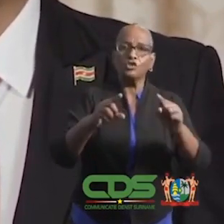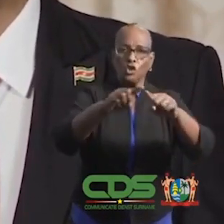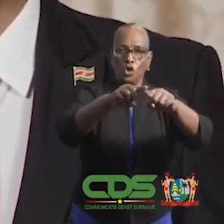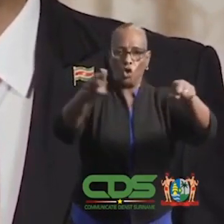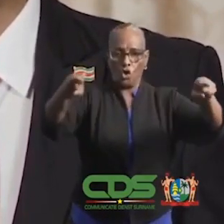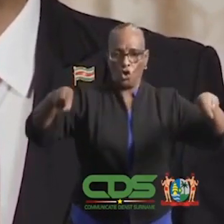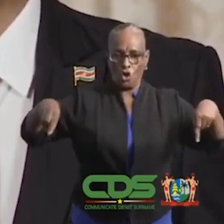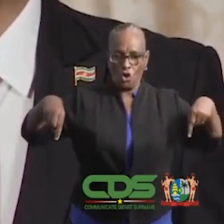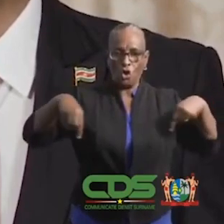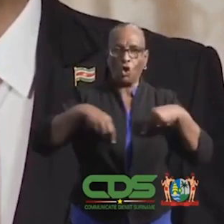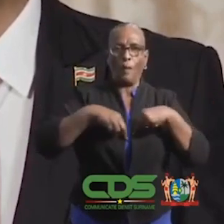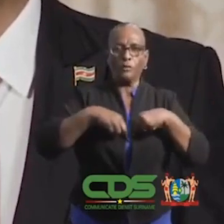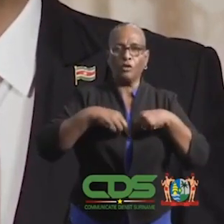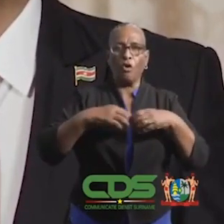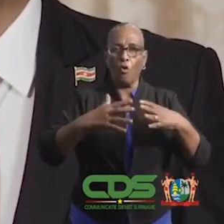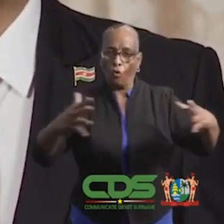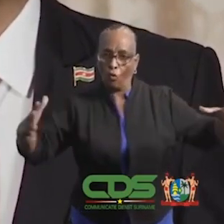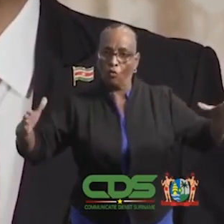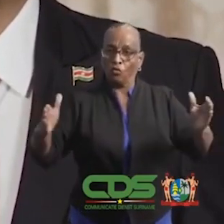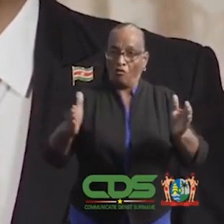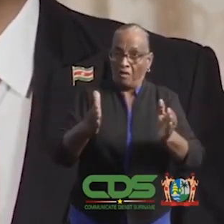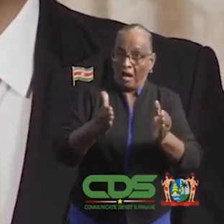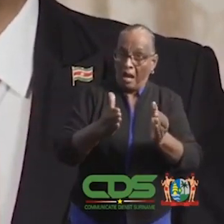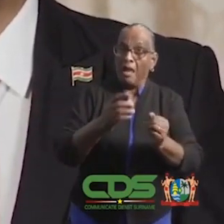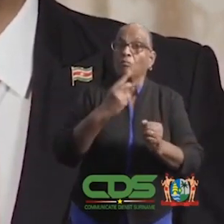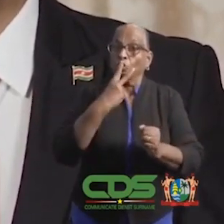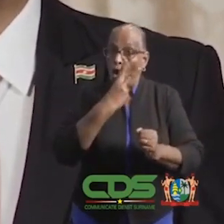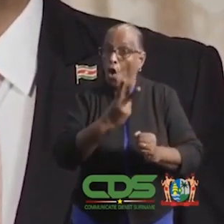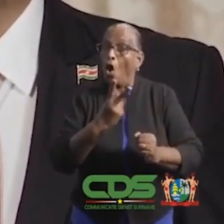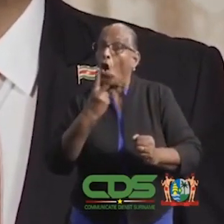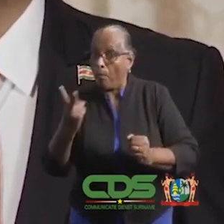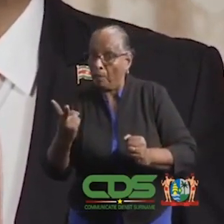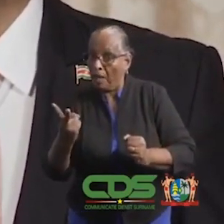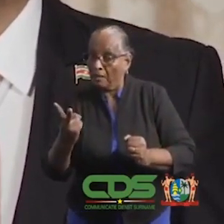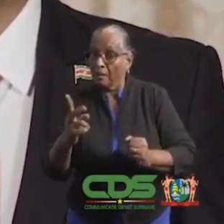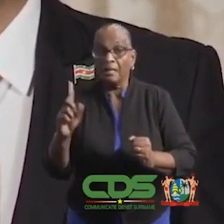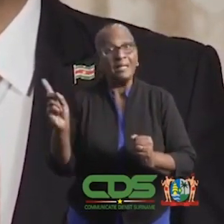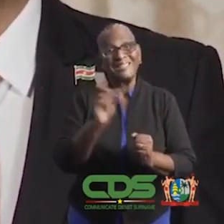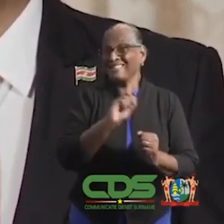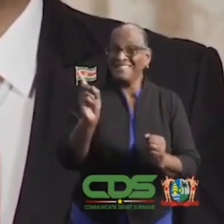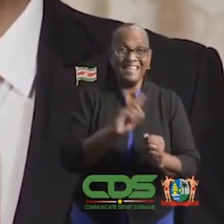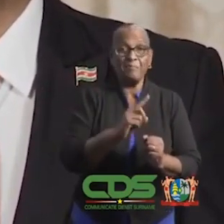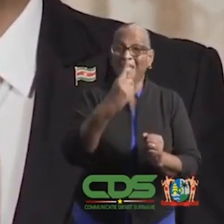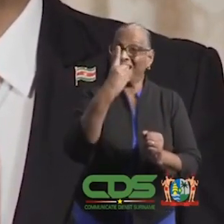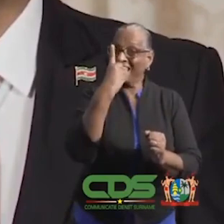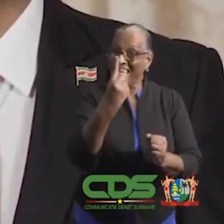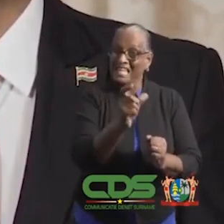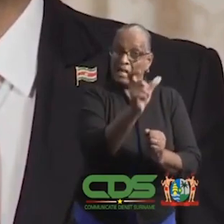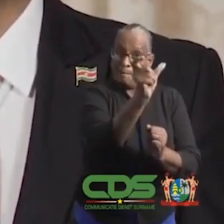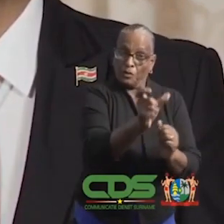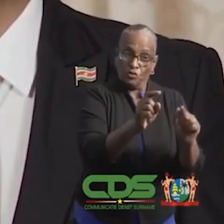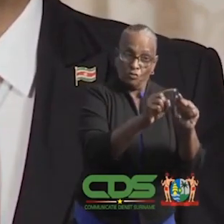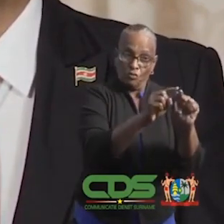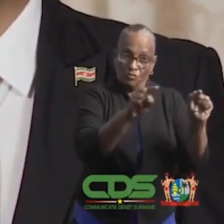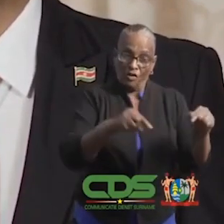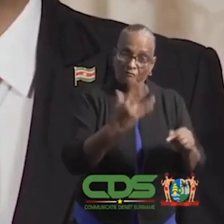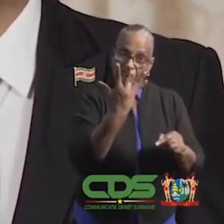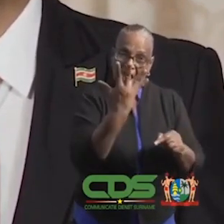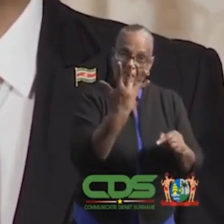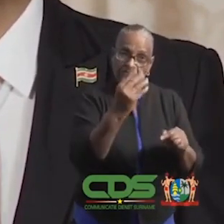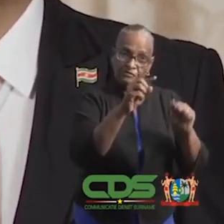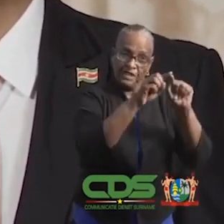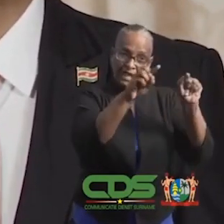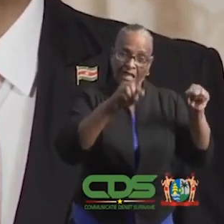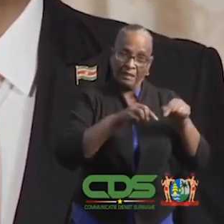van de desbetreffende ruimte. De maatstaf is gesteld op niet meer dan 1 persoon per 5 vierkante meter